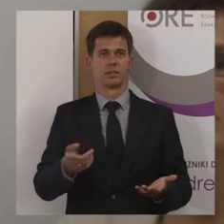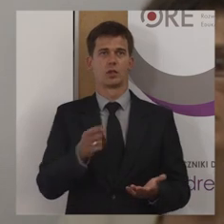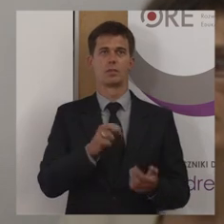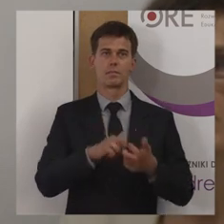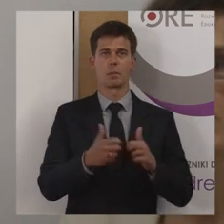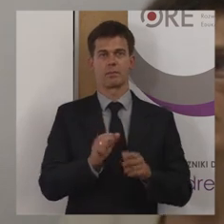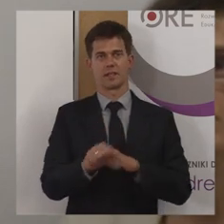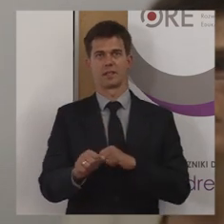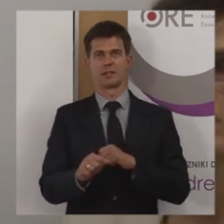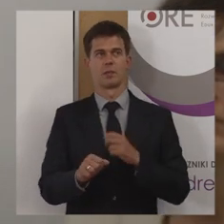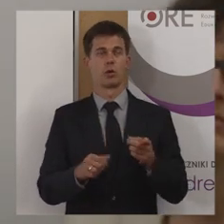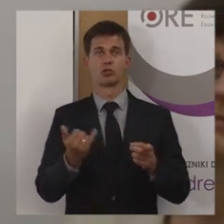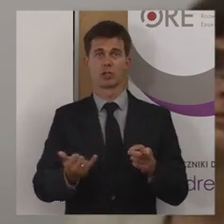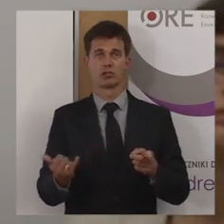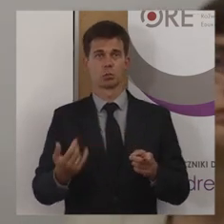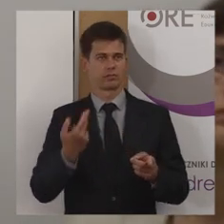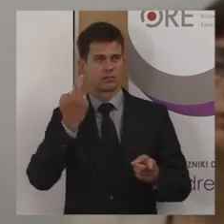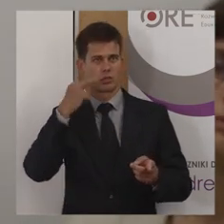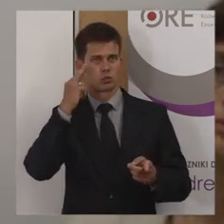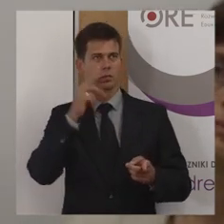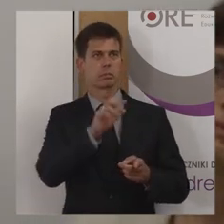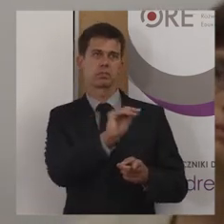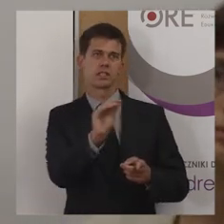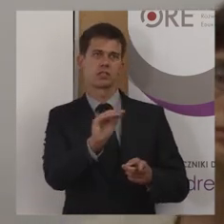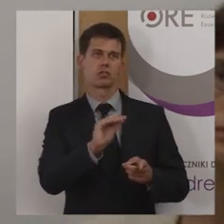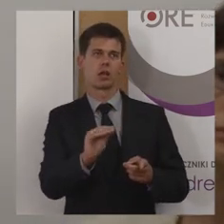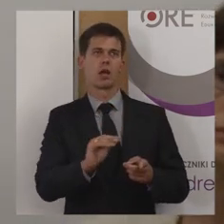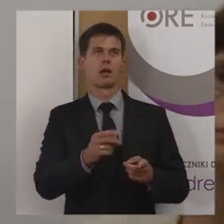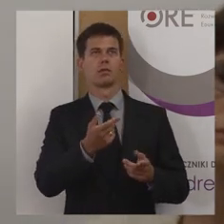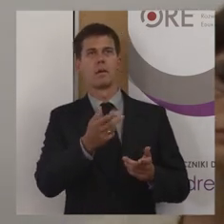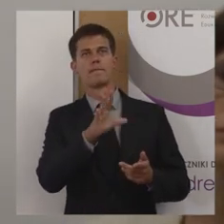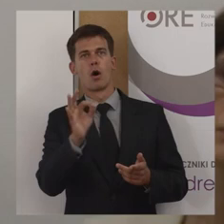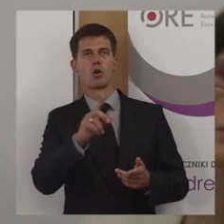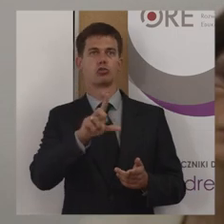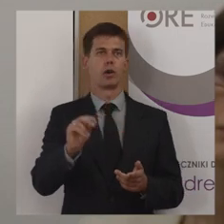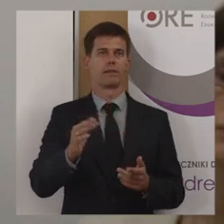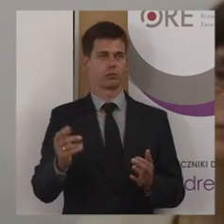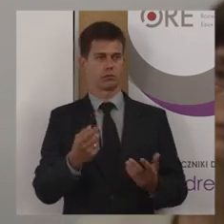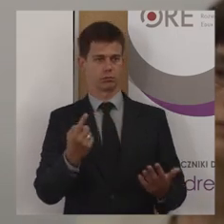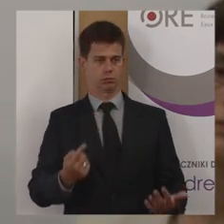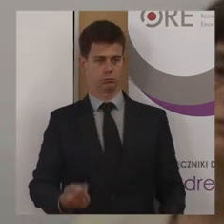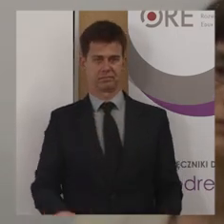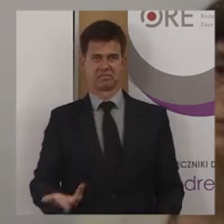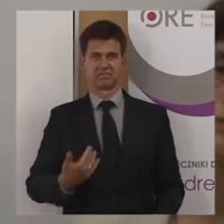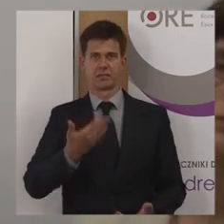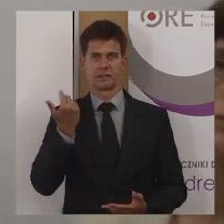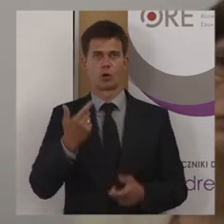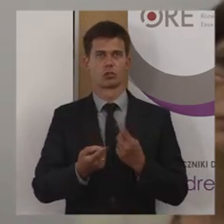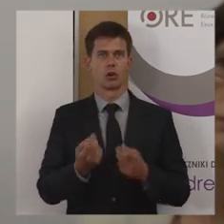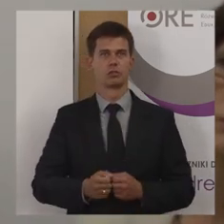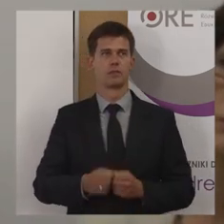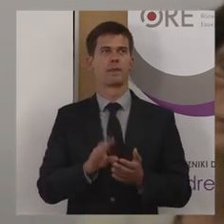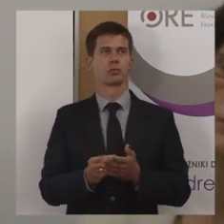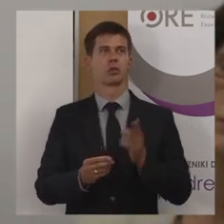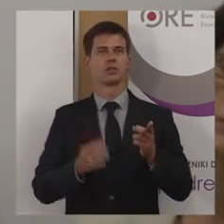do rozwiązania. A percepcja świata, dam tylko przykłady z rysunków dzieci niewidomych. W Owińskach dziewczynka